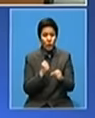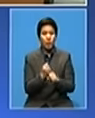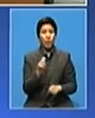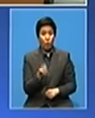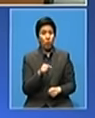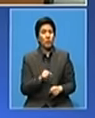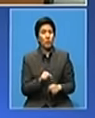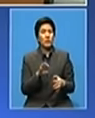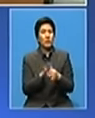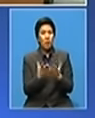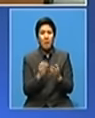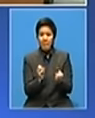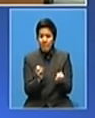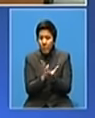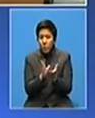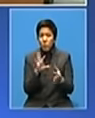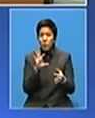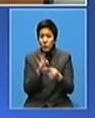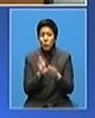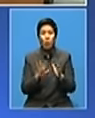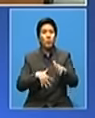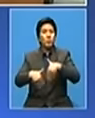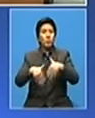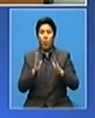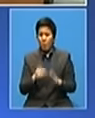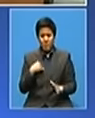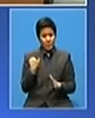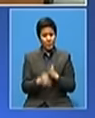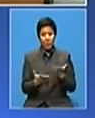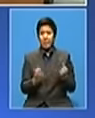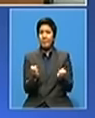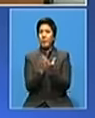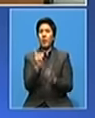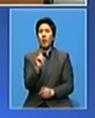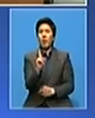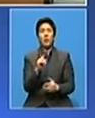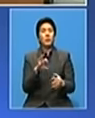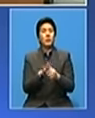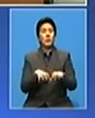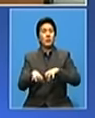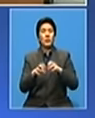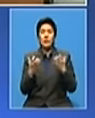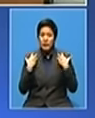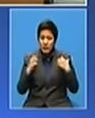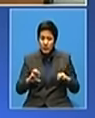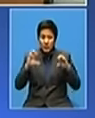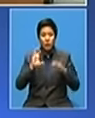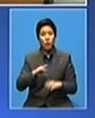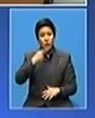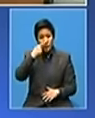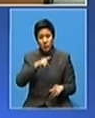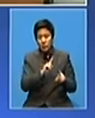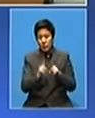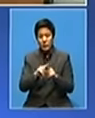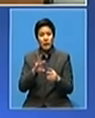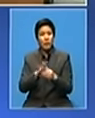โดยเฉพาะยิ่งคดีที่มีผลกระทบต่อประชาชนผู้บริสุทธิ์มีผลกระทบต่อการพัฒนาราชการหรือประเทศชาติใน